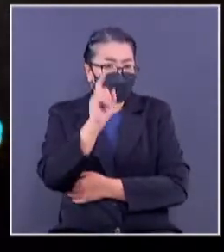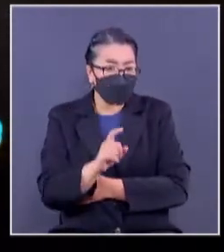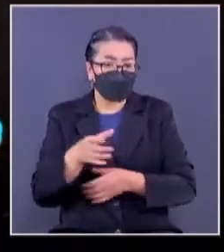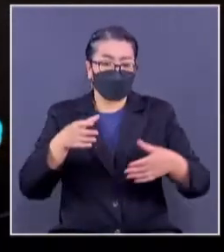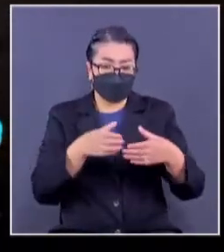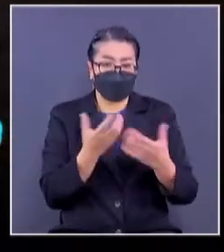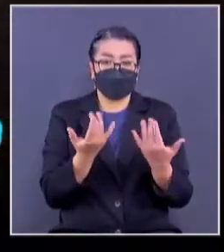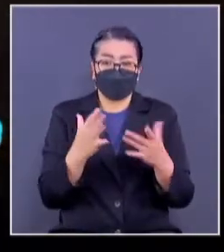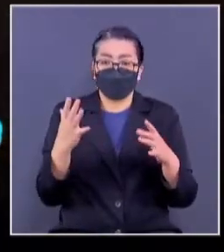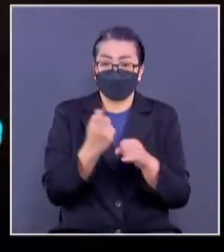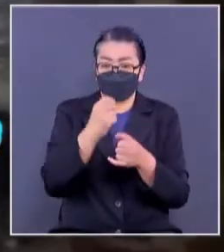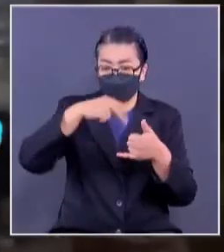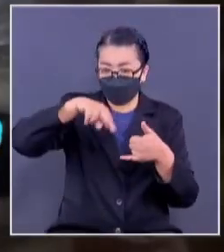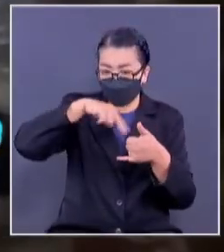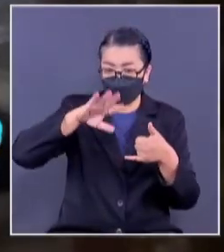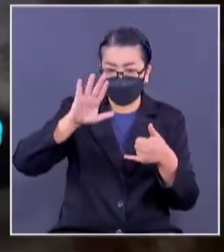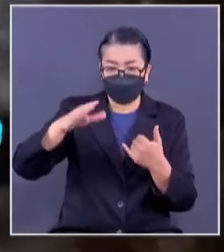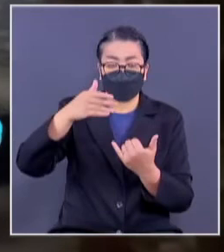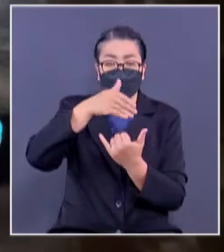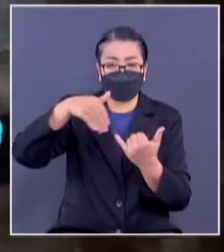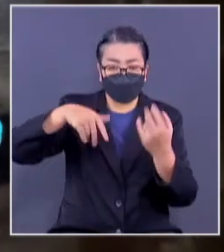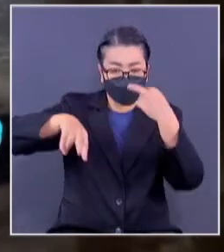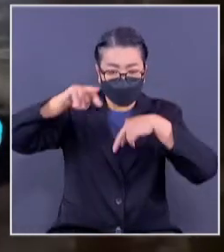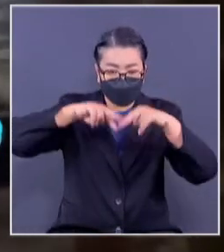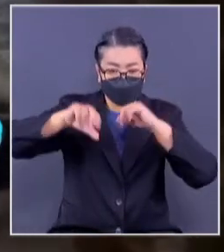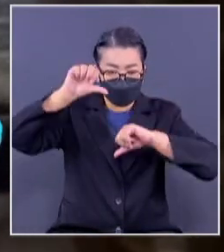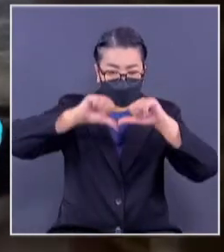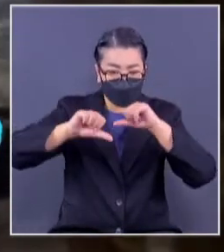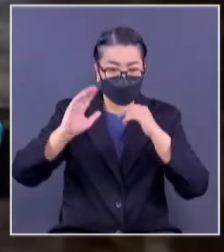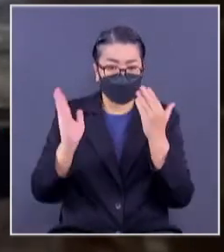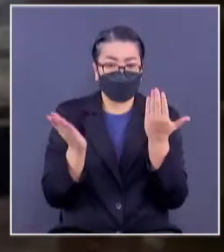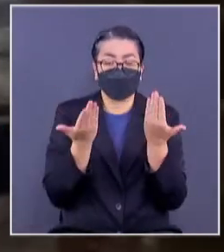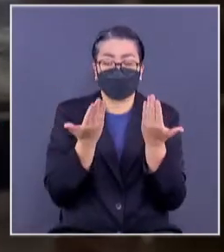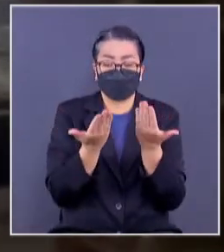นยังรอผลการตรวจสอบทางนิติวิทยาศาสตร์อย่างเป็นทางการแล้วจะนำมายืนยันอีกครั้งหนึ่งนะคะ